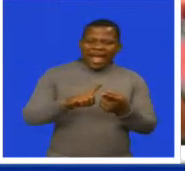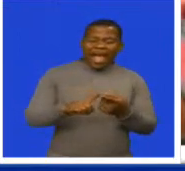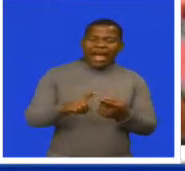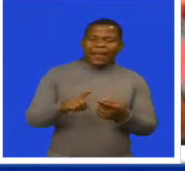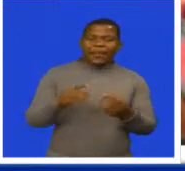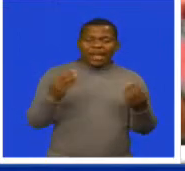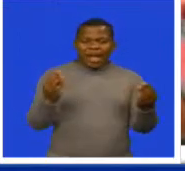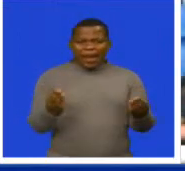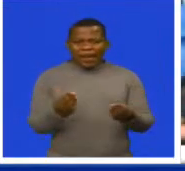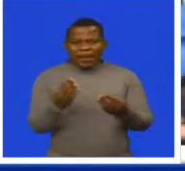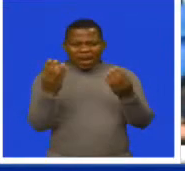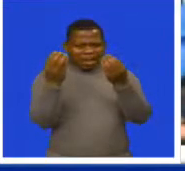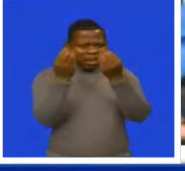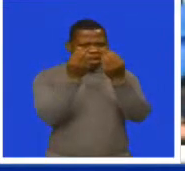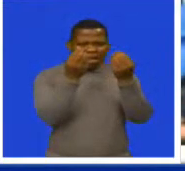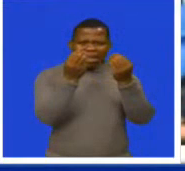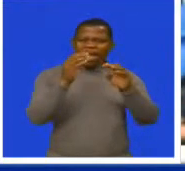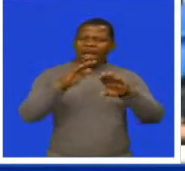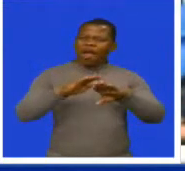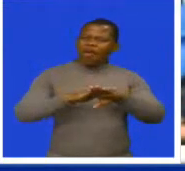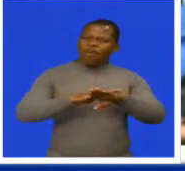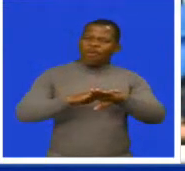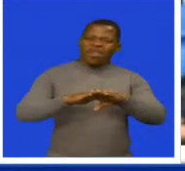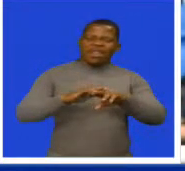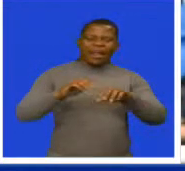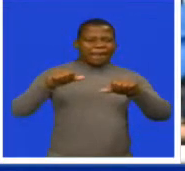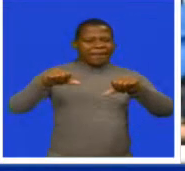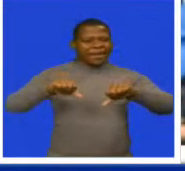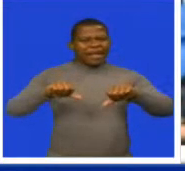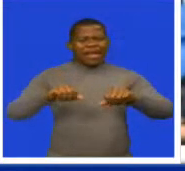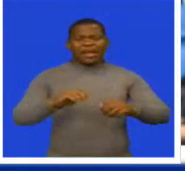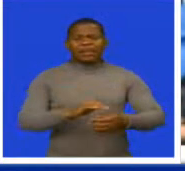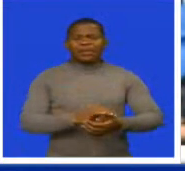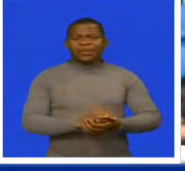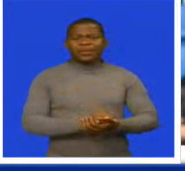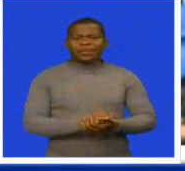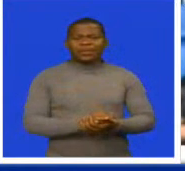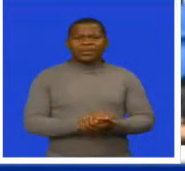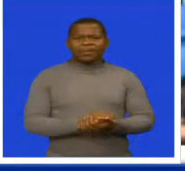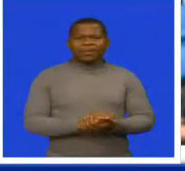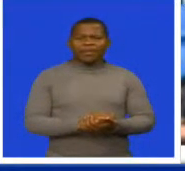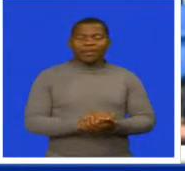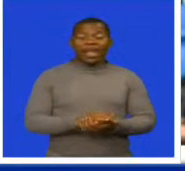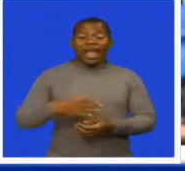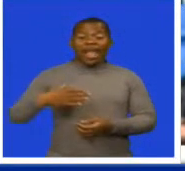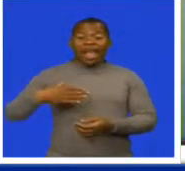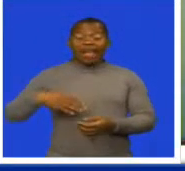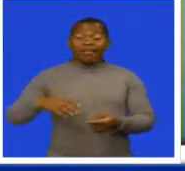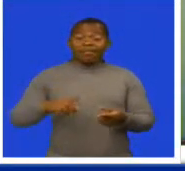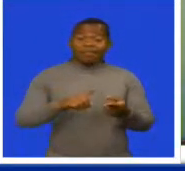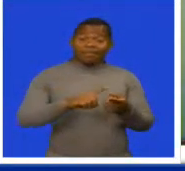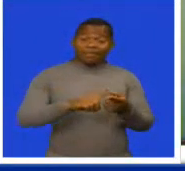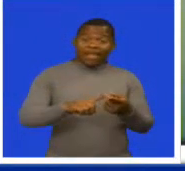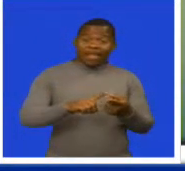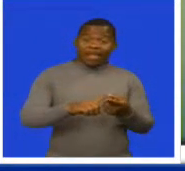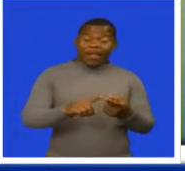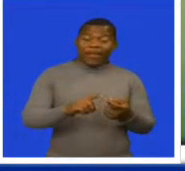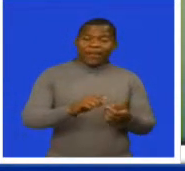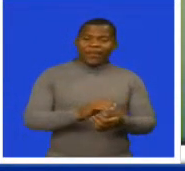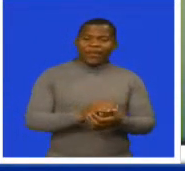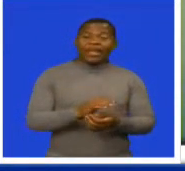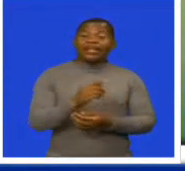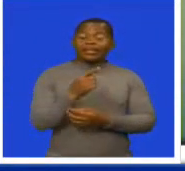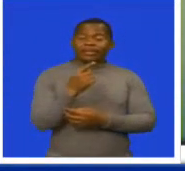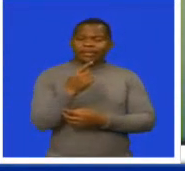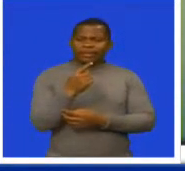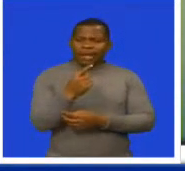imidlalo yase-Europe ekhaya litoba nebalandzeli nayitholana nelicembu le-Rapid Vienna enyangeni letako. Emacembu-ke athi